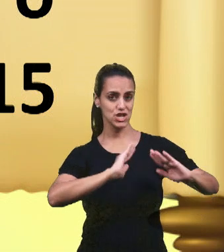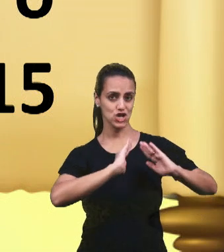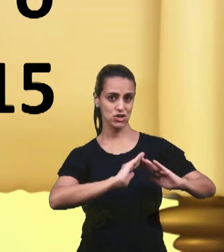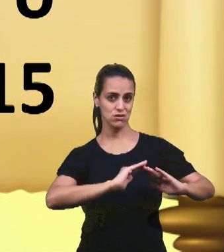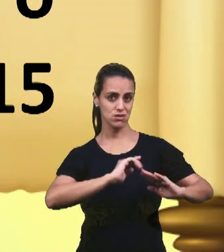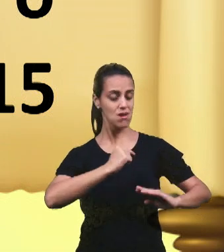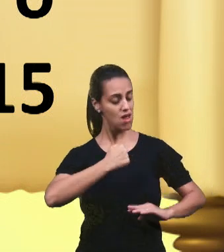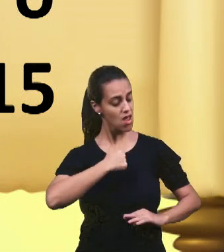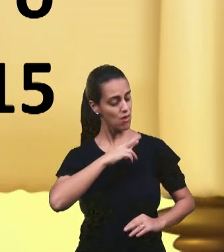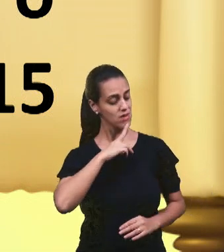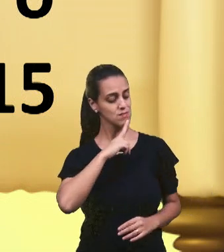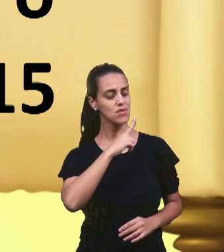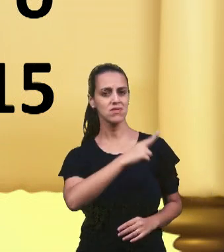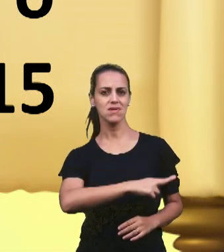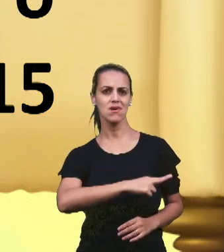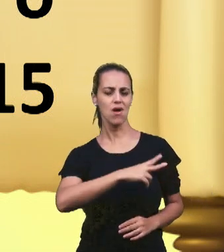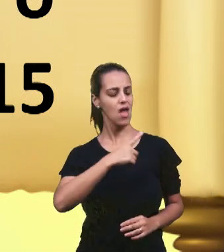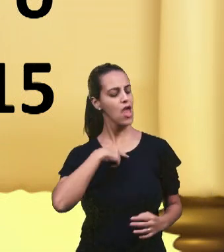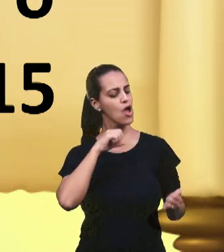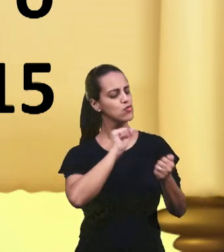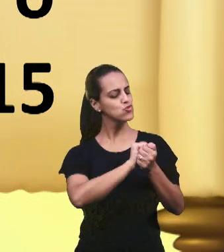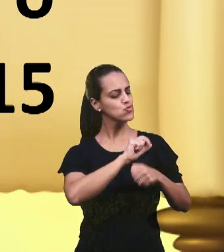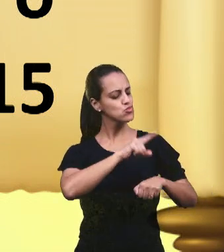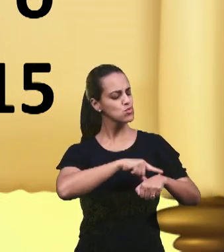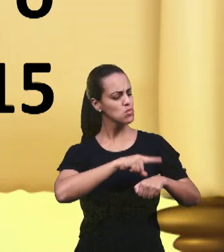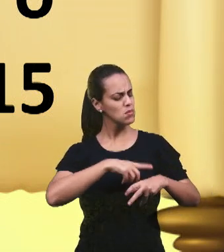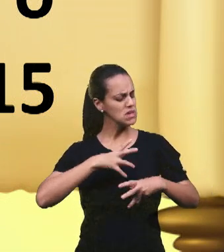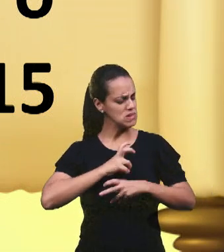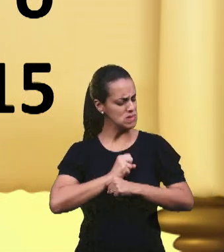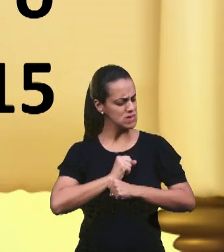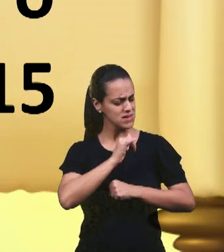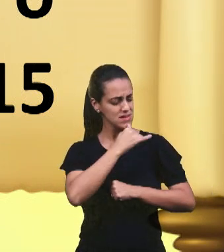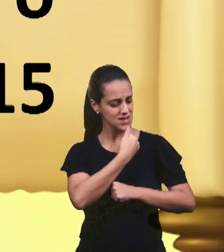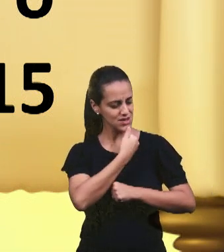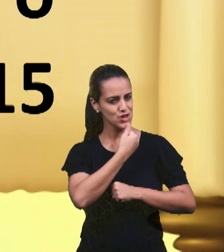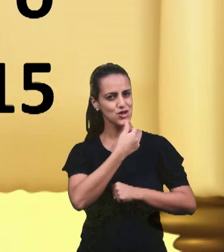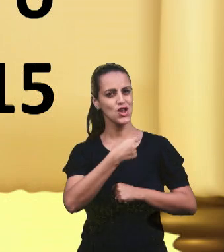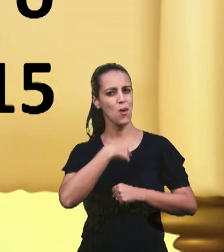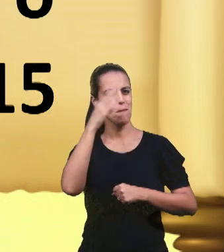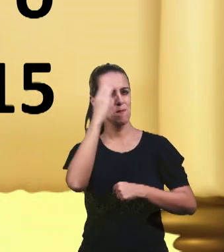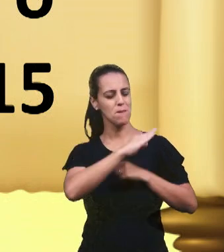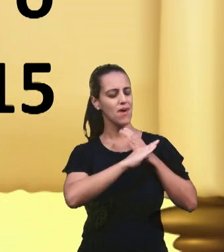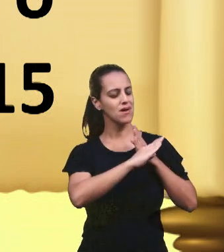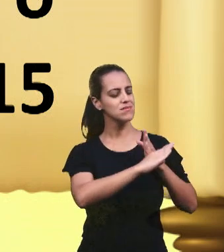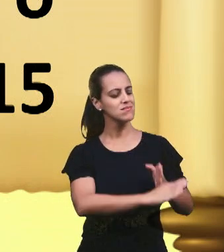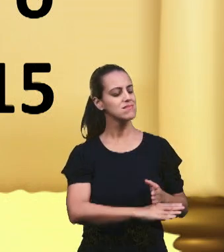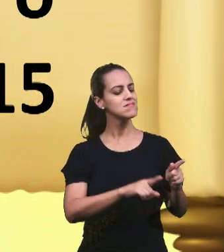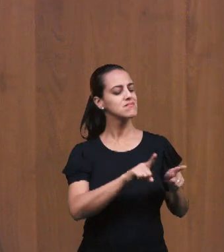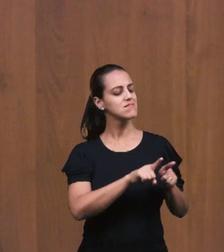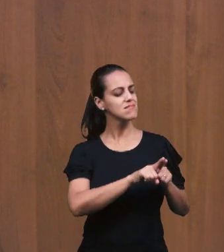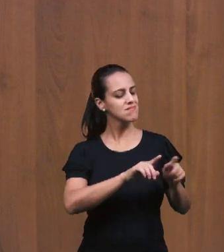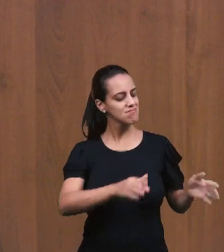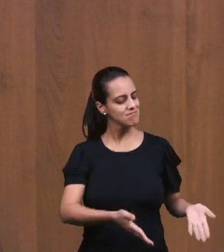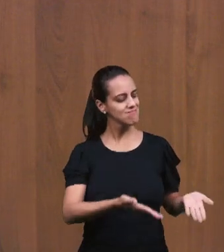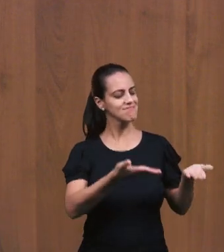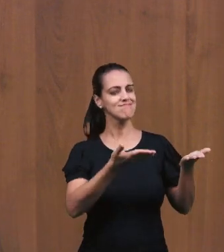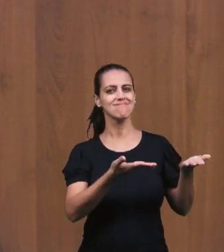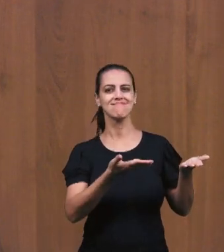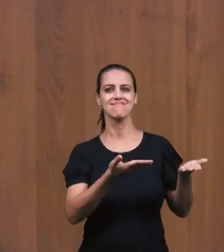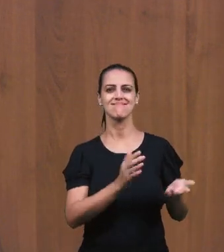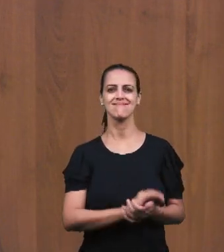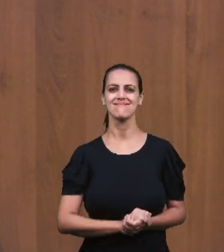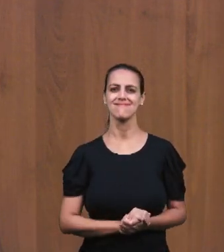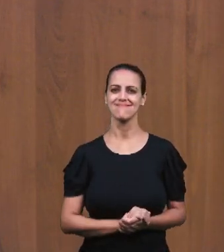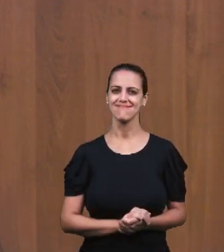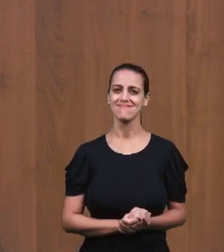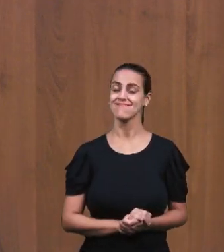le répondrai, et je serai avec lui dans l'angoisse, je le délivrerai, et je le glorifierai. Mais